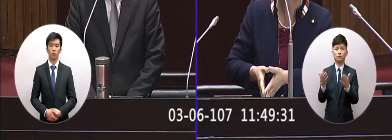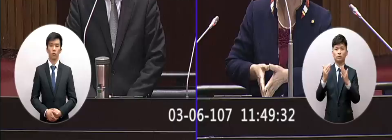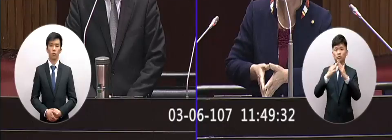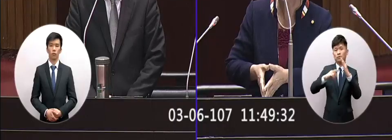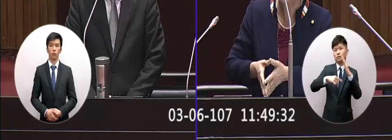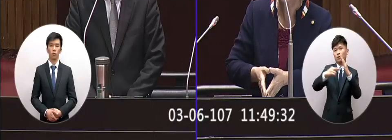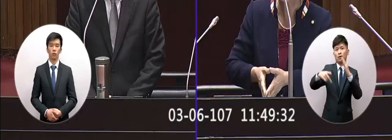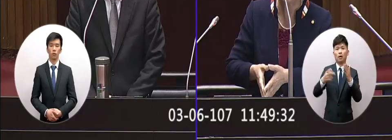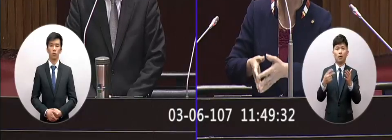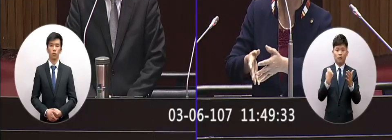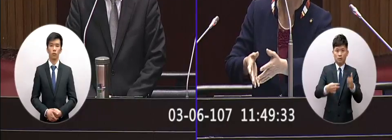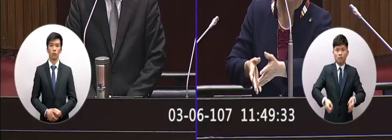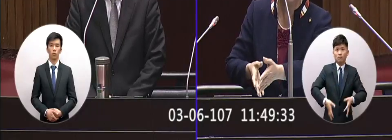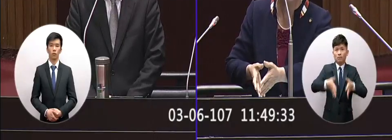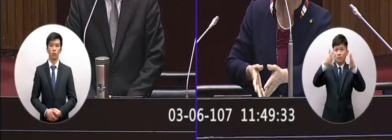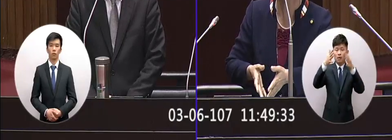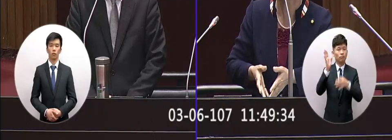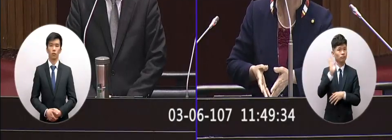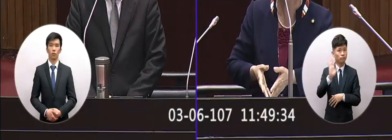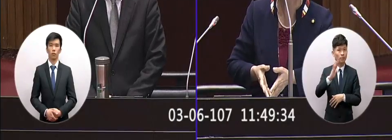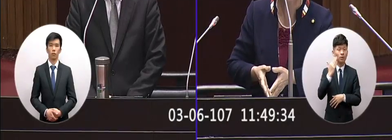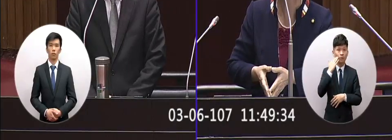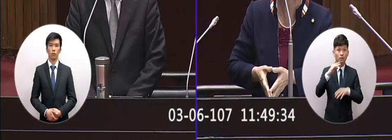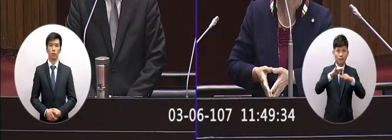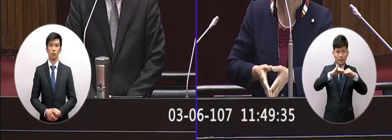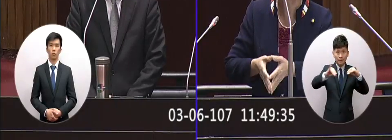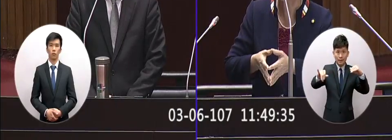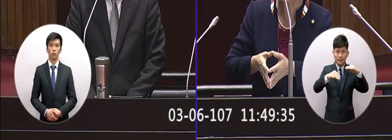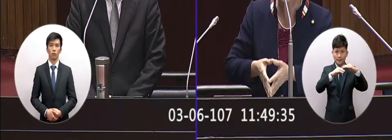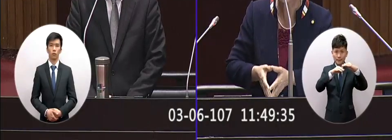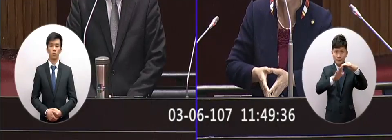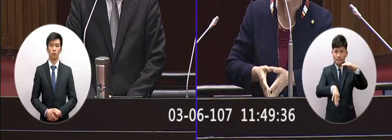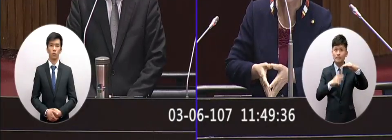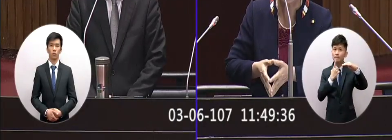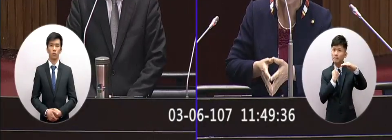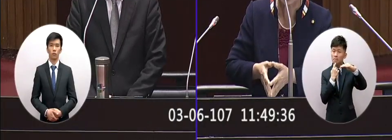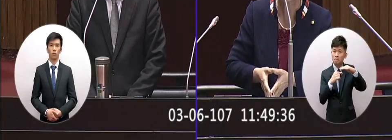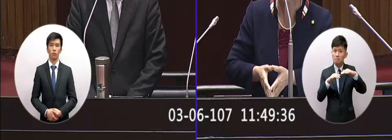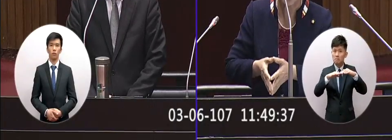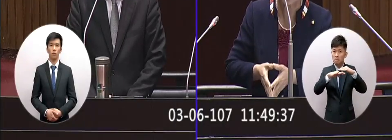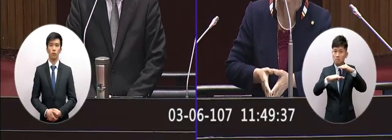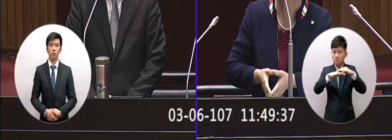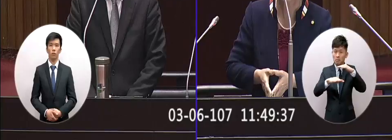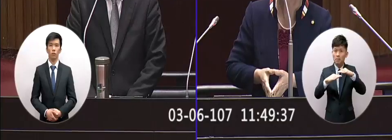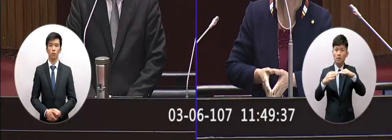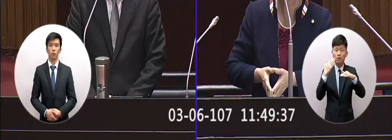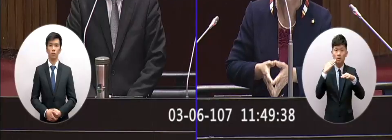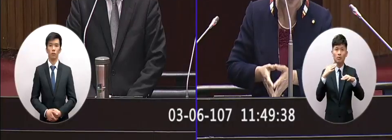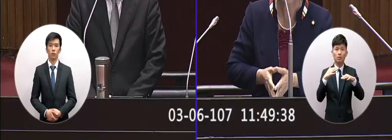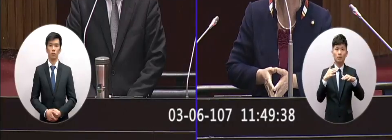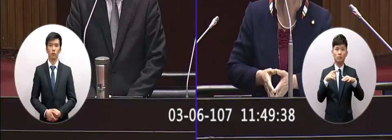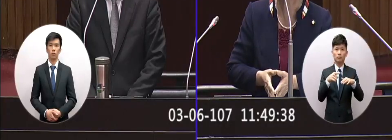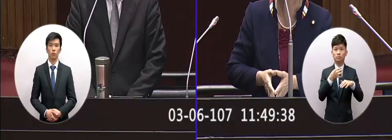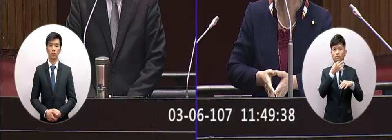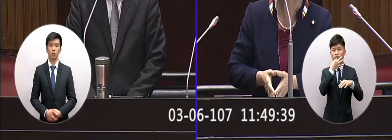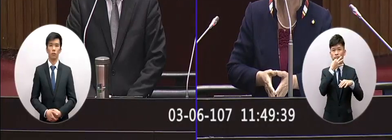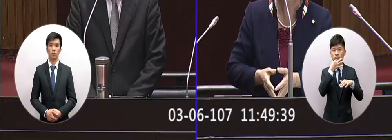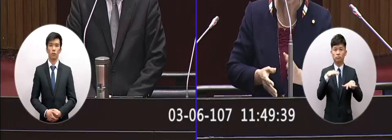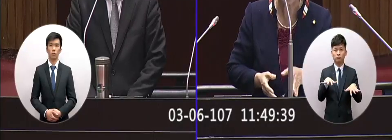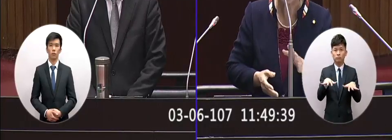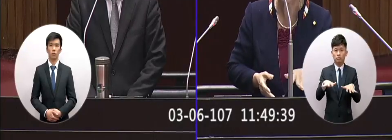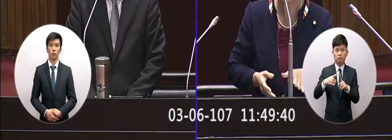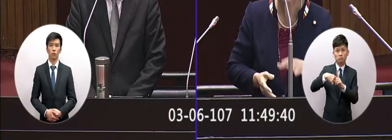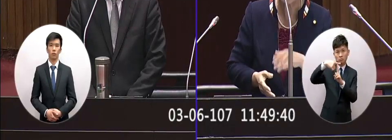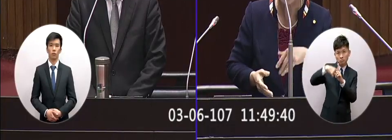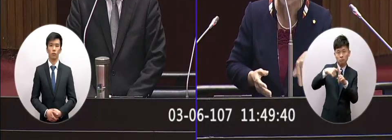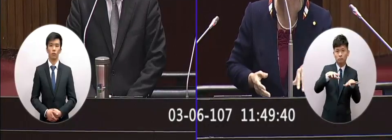建，对不对？但是它如果是在这个危险地带上的话，它即使在这个地震系数再怎么样高可能都还是很危险，